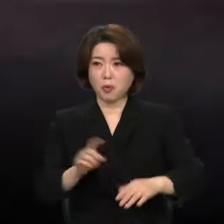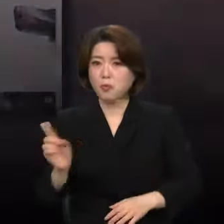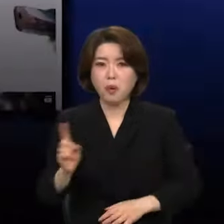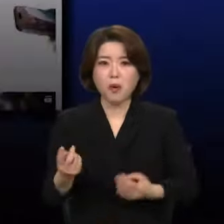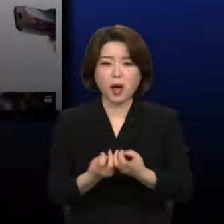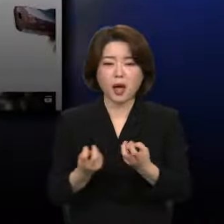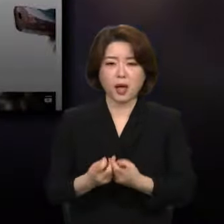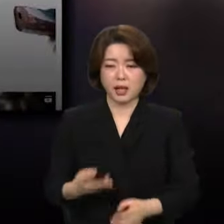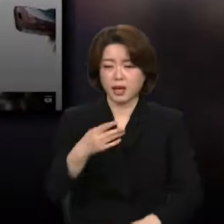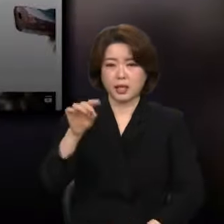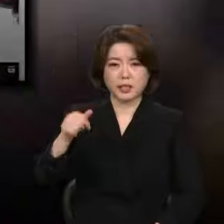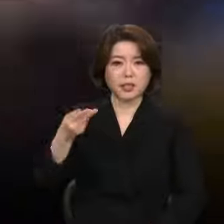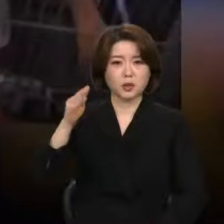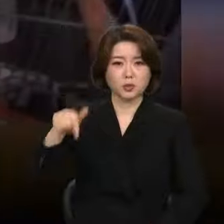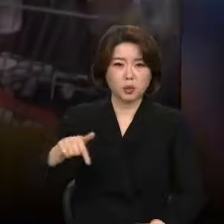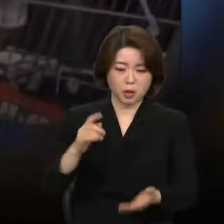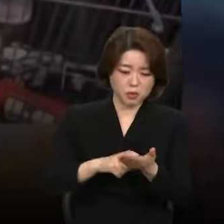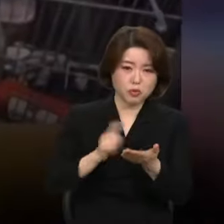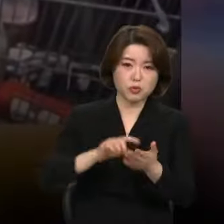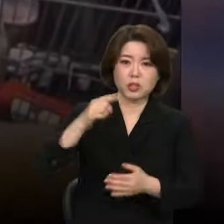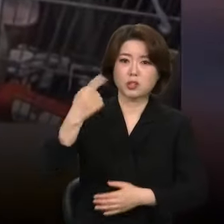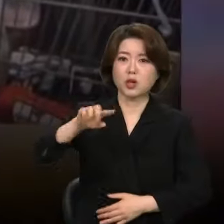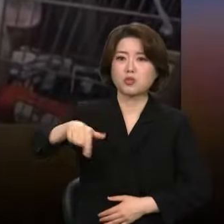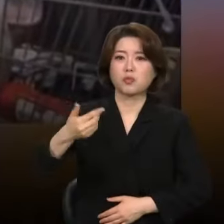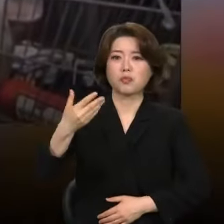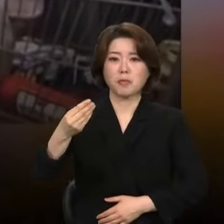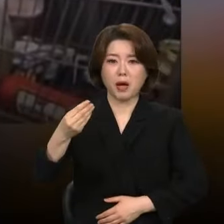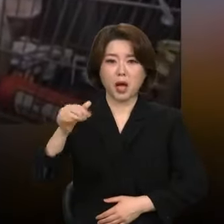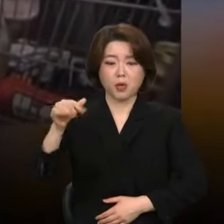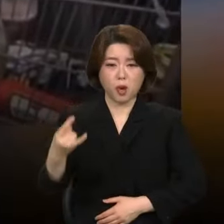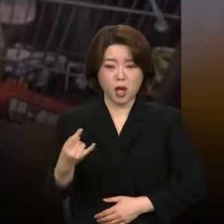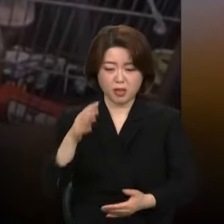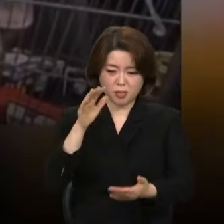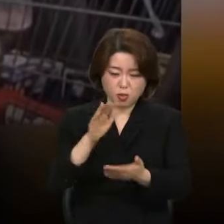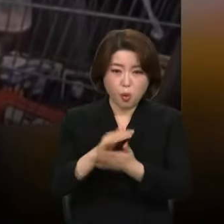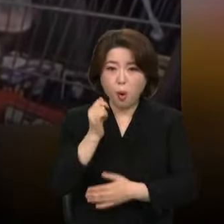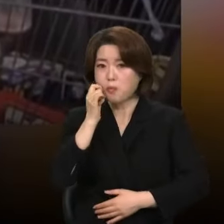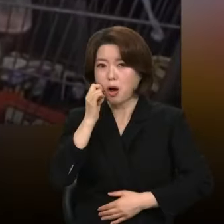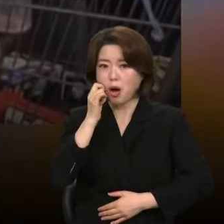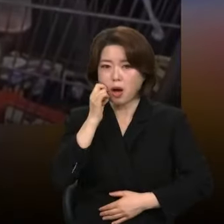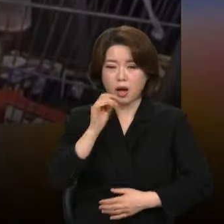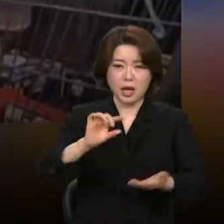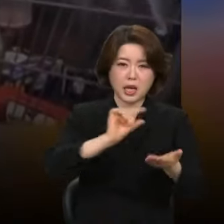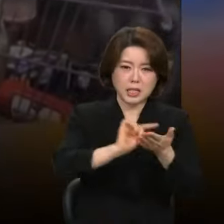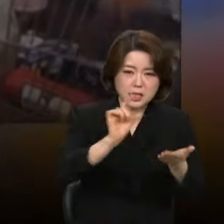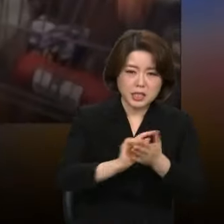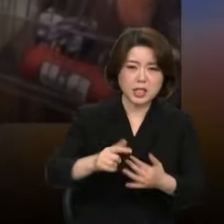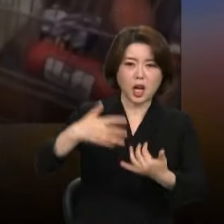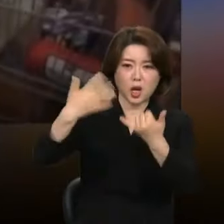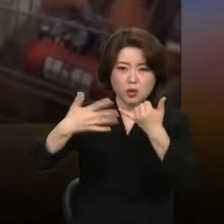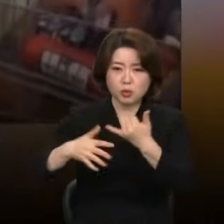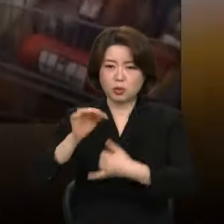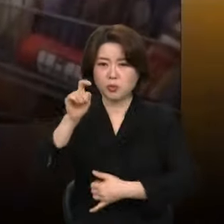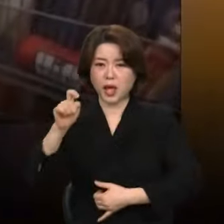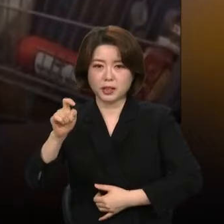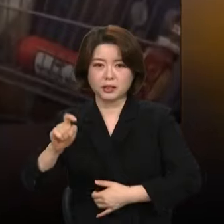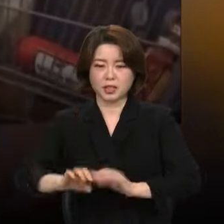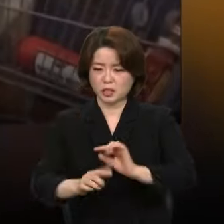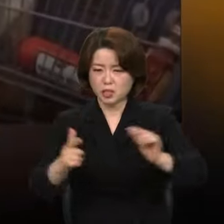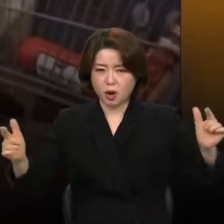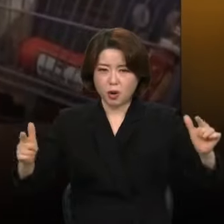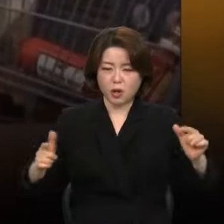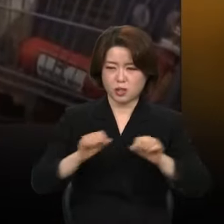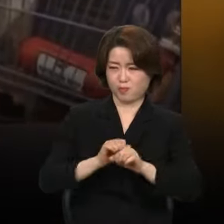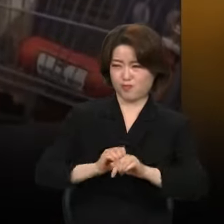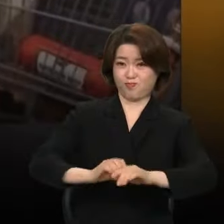틱톡에서만 조회수 1,600만 회를 찍으며 뜨거운 관심을 모은 이 영상은 인스타그램, 유튜브, X 등 각종 소셜미디어를 통해